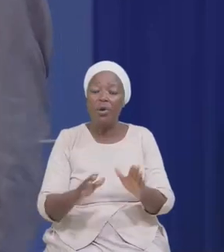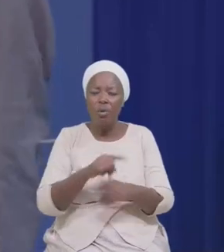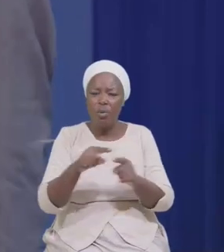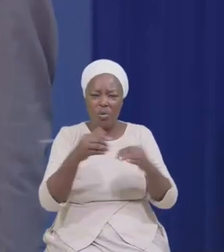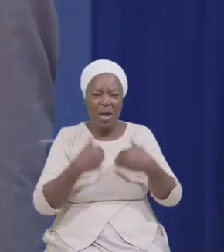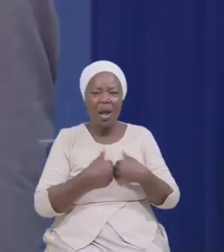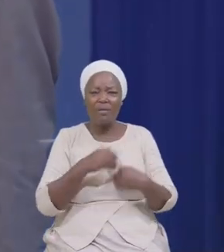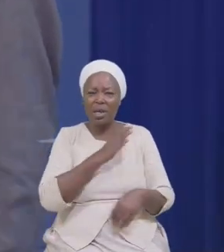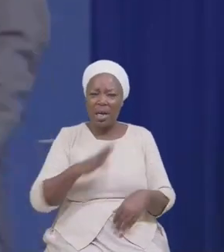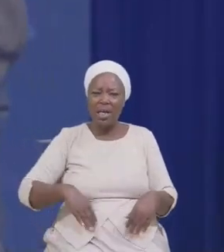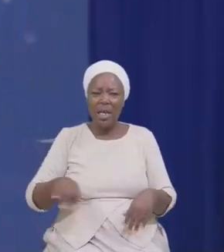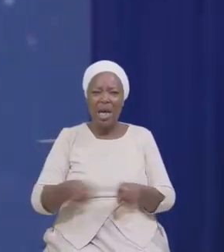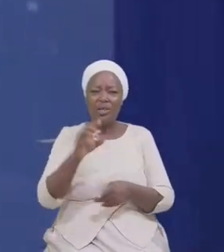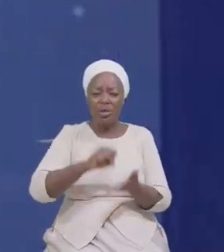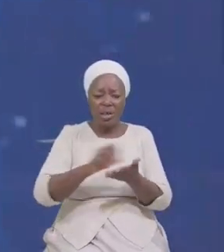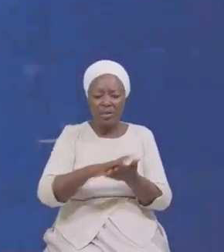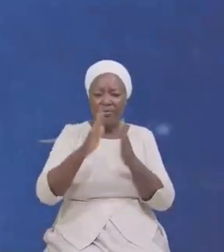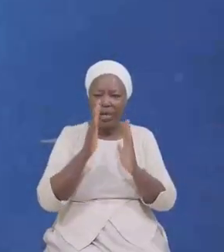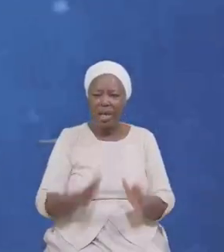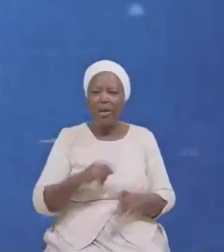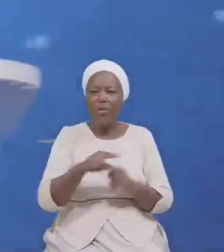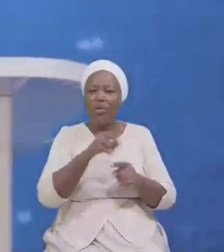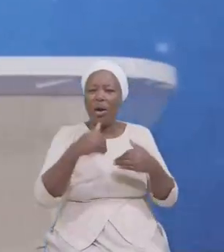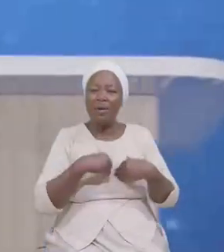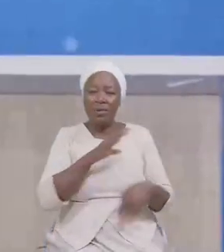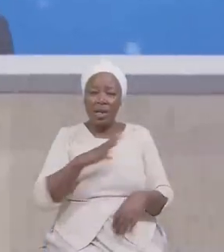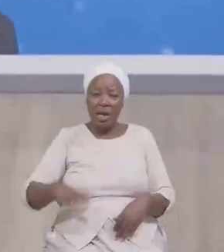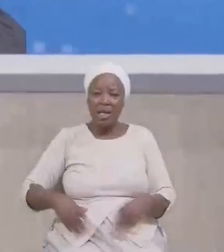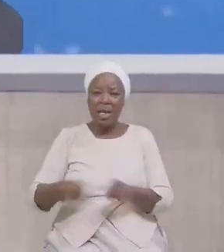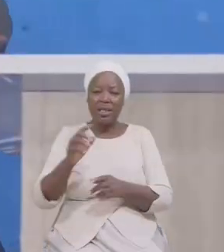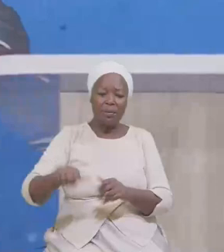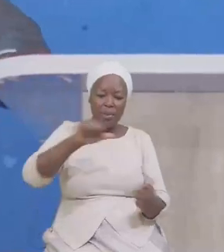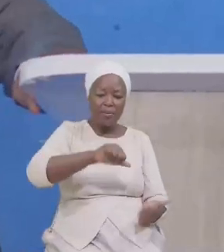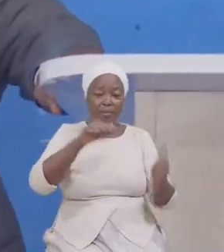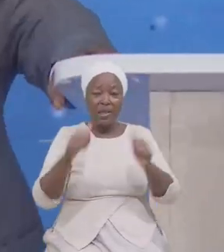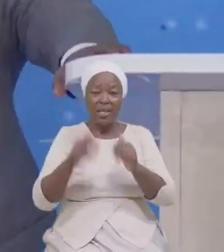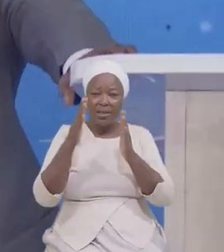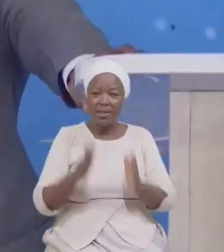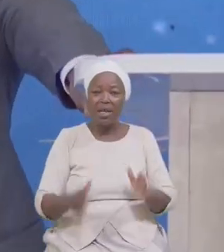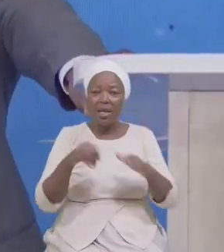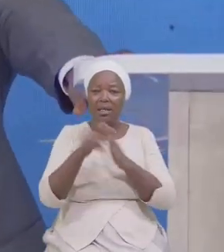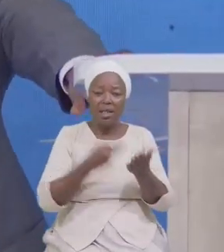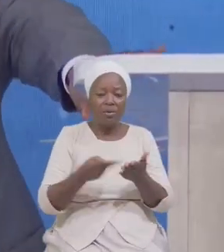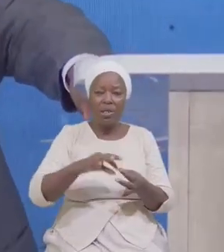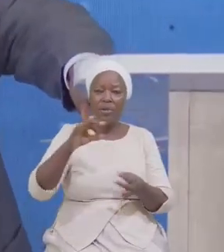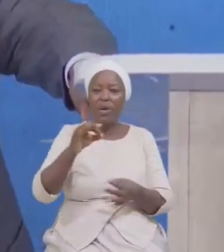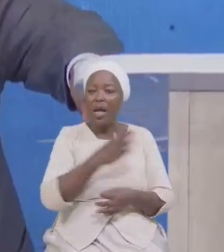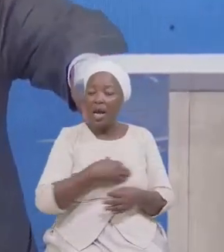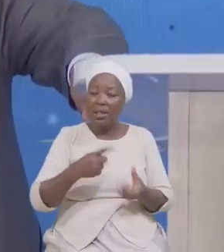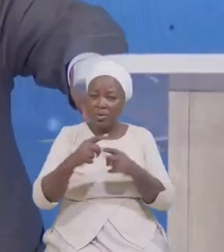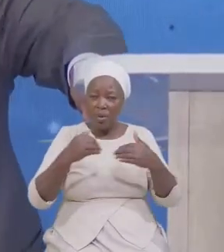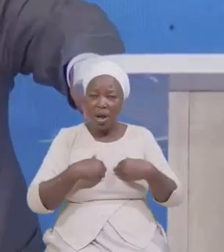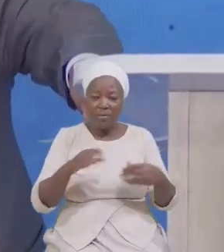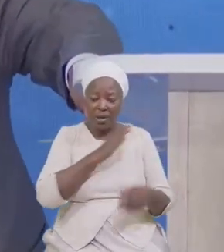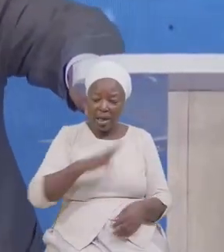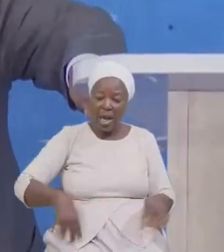comme ton sanctificateur, quand tu as Christ comme celui qui te bâtit du Saint-Esprit, et tu as Christ comme